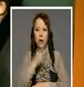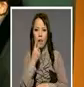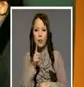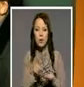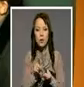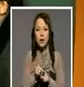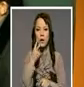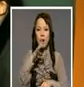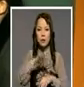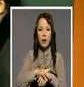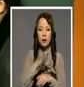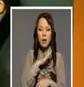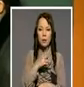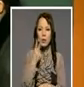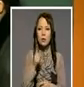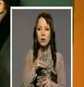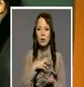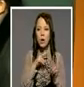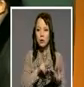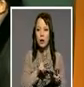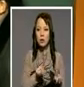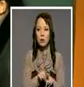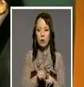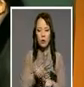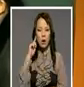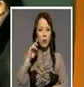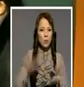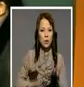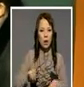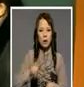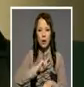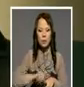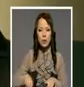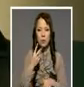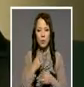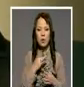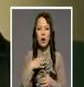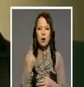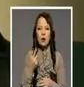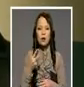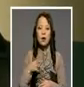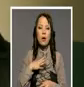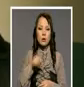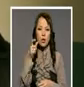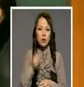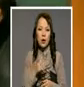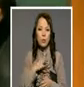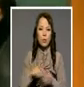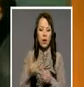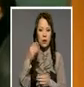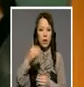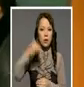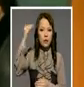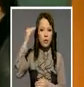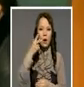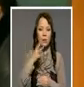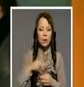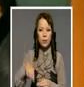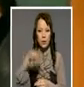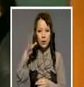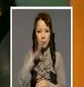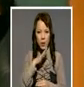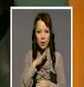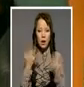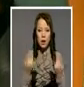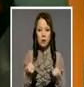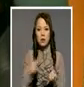деп байқап отырдым. Оның 5-ші этажға көтеріліп кетті, анжы қағырды. Көтеріліп кеткен кейін звондадым неге полицияға.